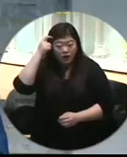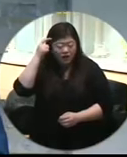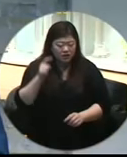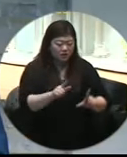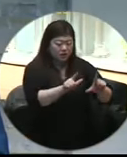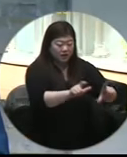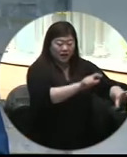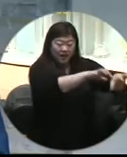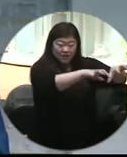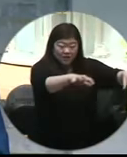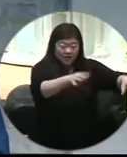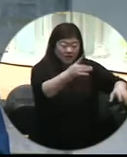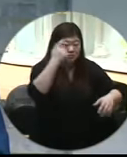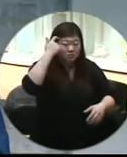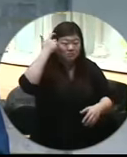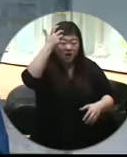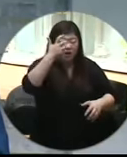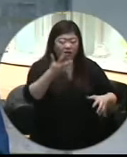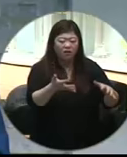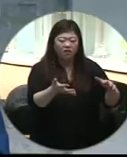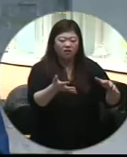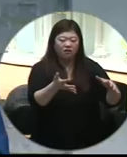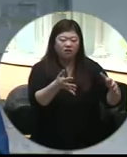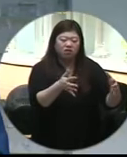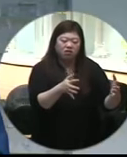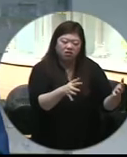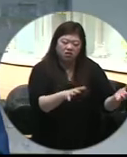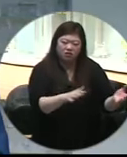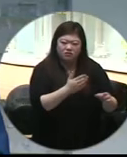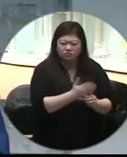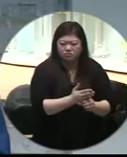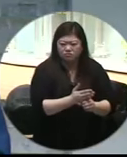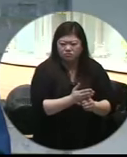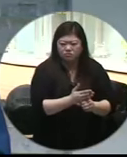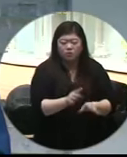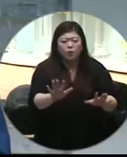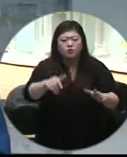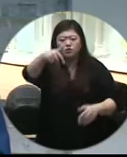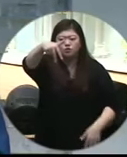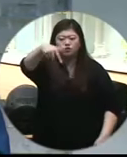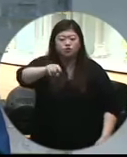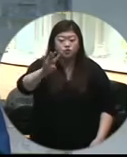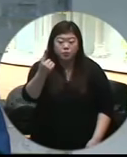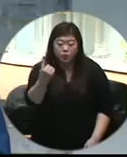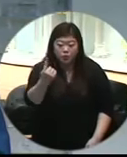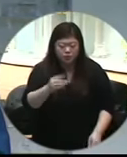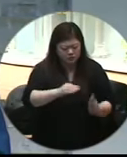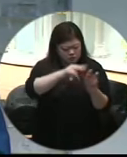죽어가요. 여러분 오늘 주보의 간증들 좀 보세요. 간증 한번 읽어보시라고.